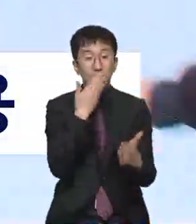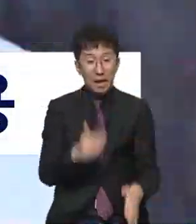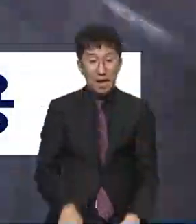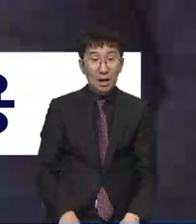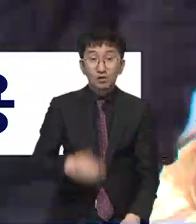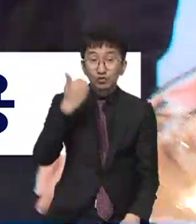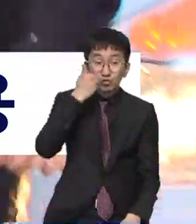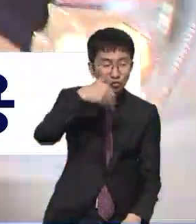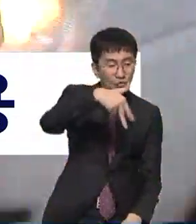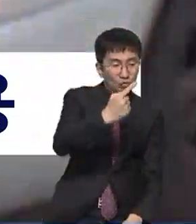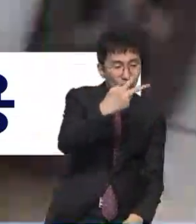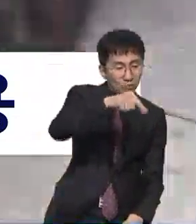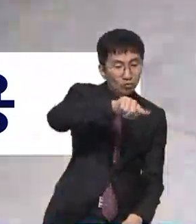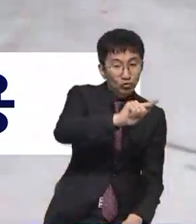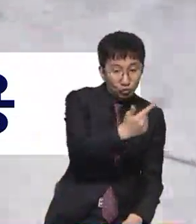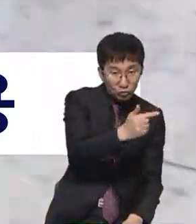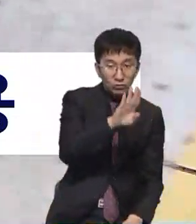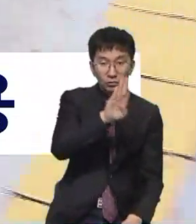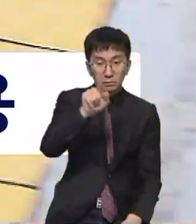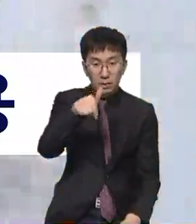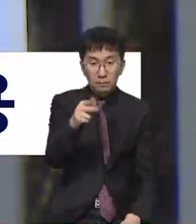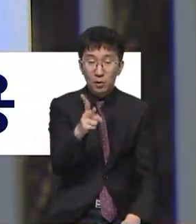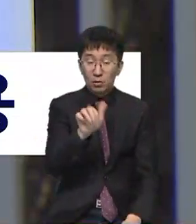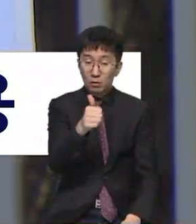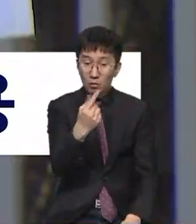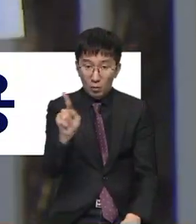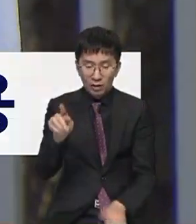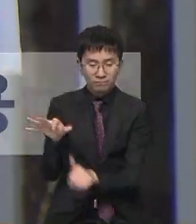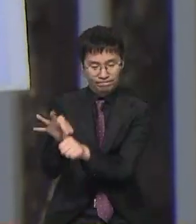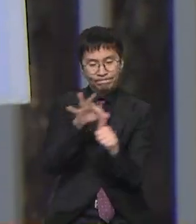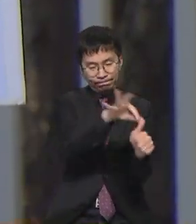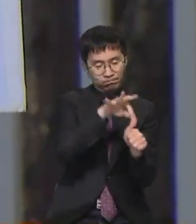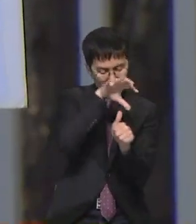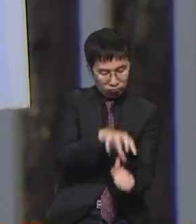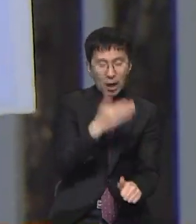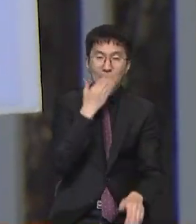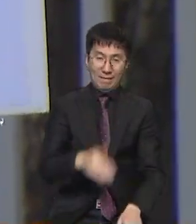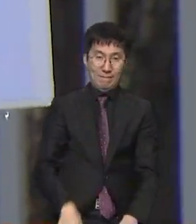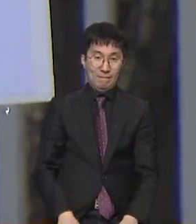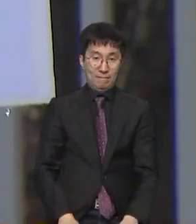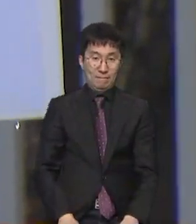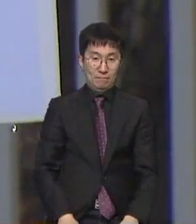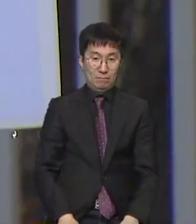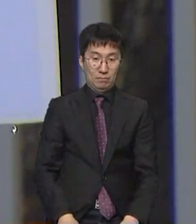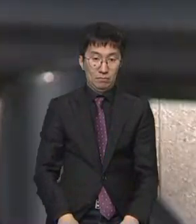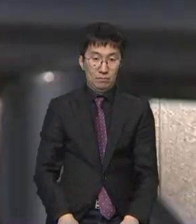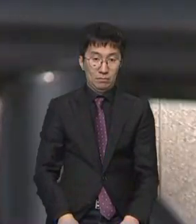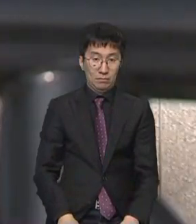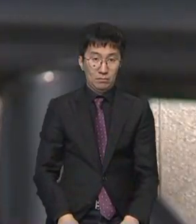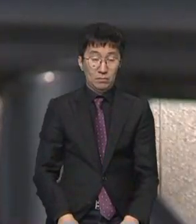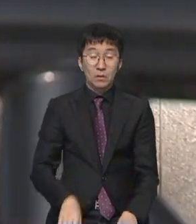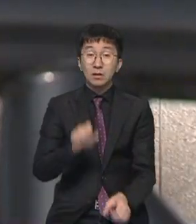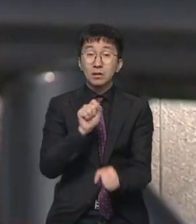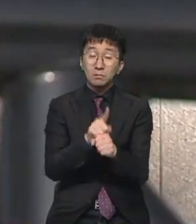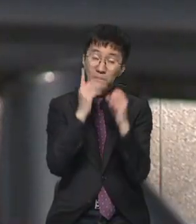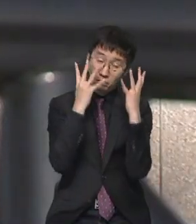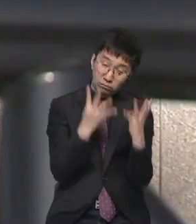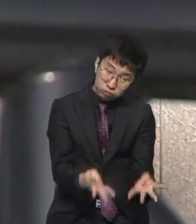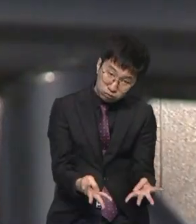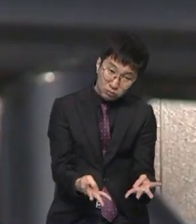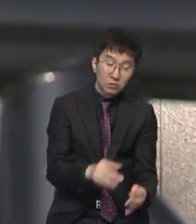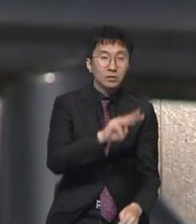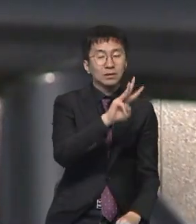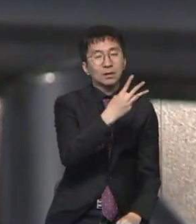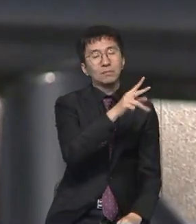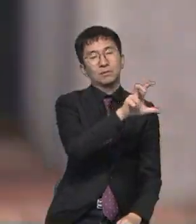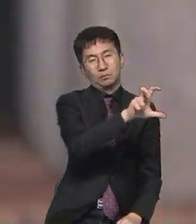박병화 같은 이미 출소한 이들에게도 소급해 적용되도록 했는데 먼저 출소해 나온 325명, 또 앞으로